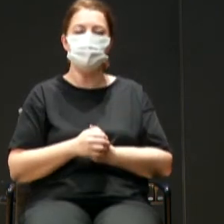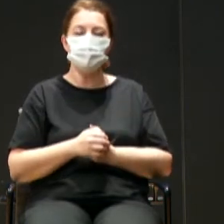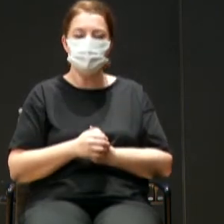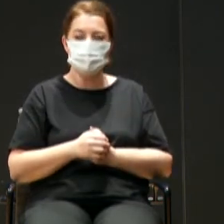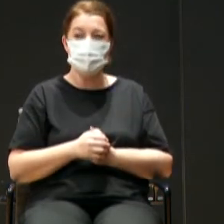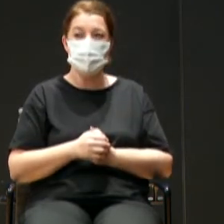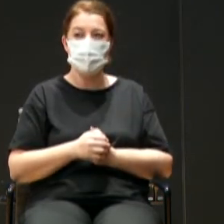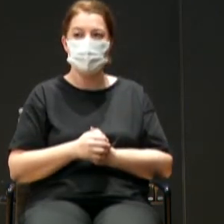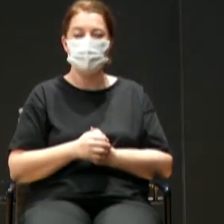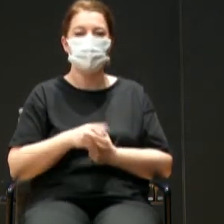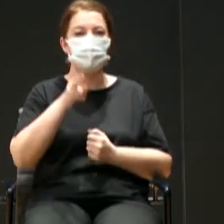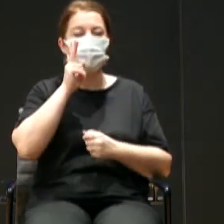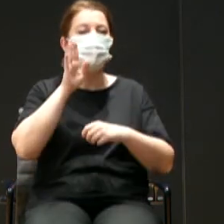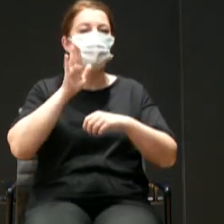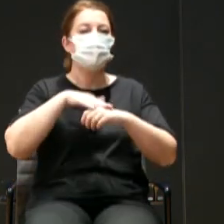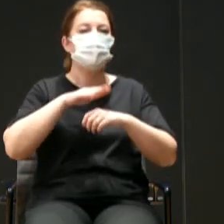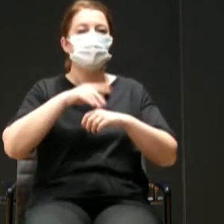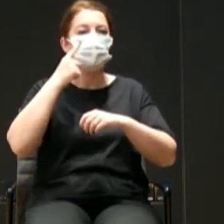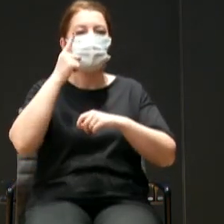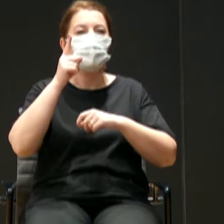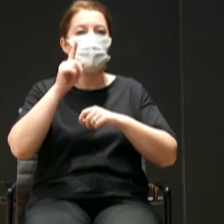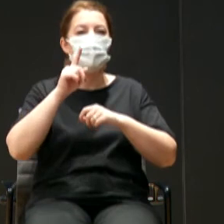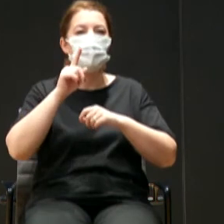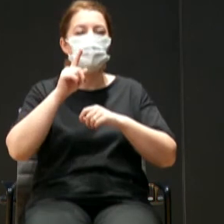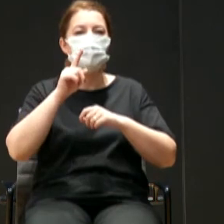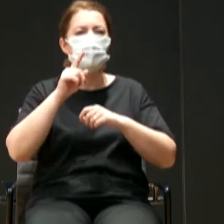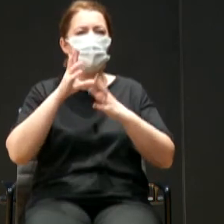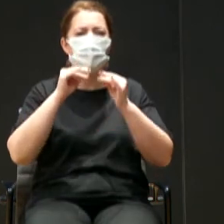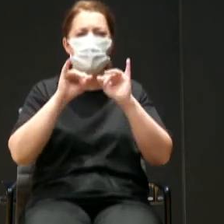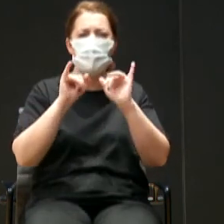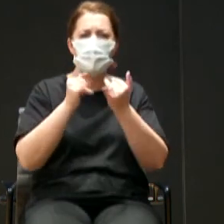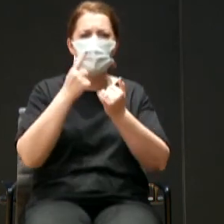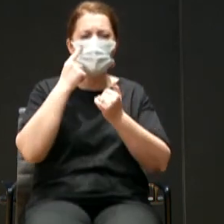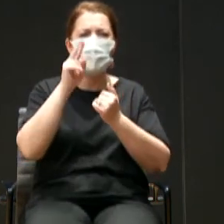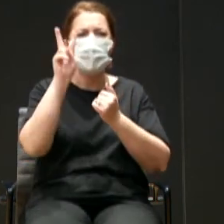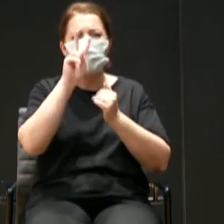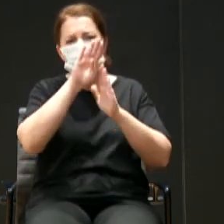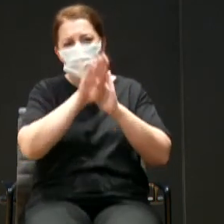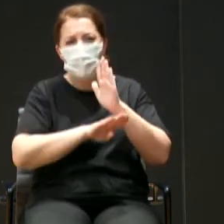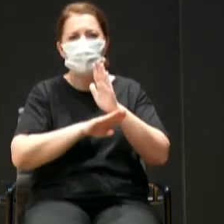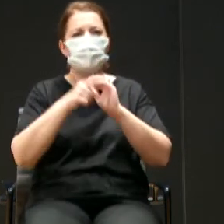size. Son yapılan anketlerde vahim bir tablo ortaya çıkıyor. 20'ler altında gözüküyor